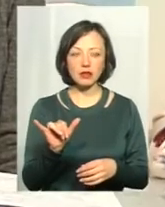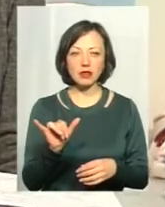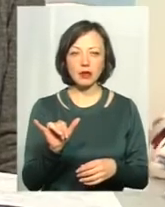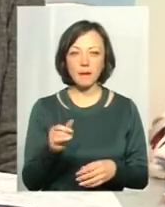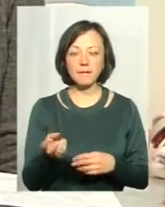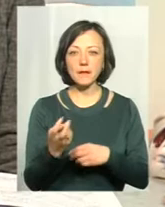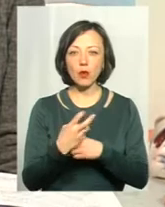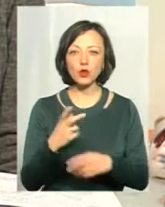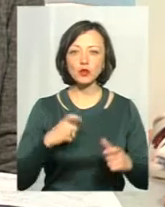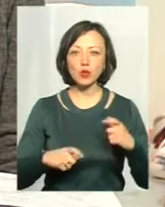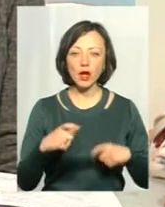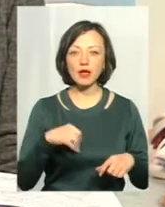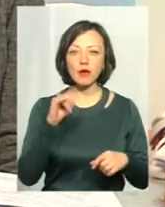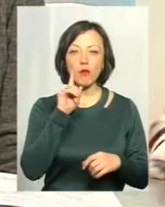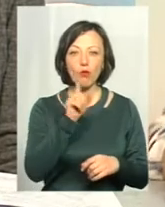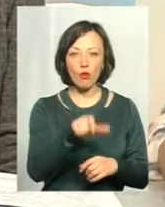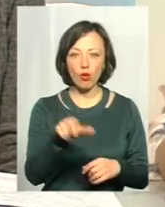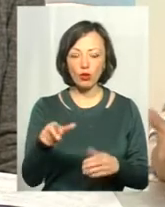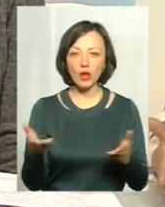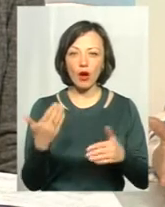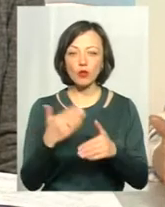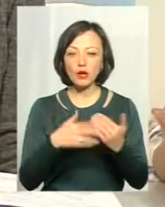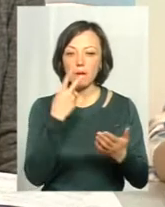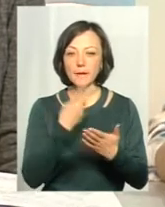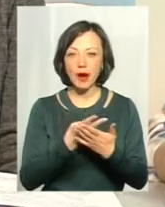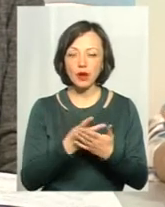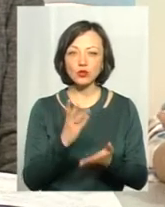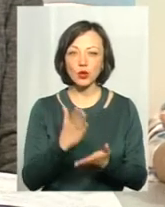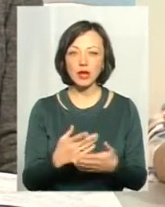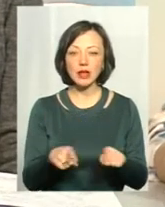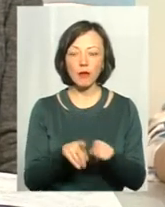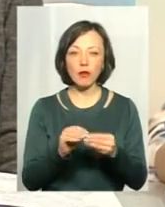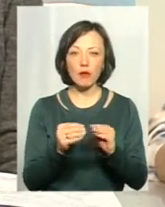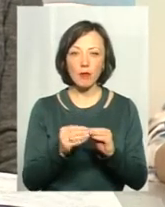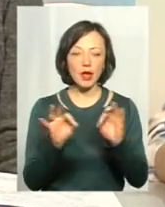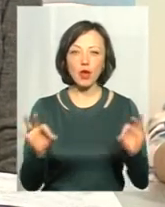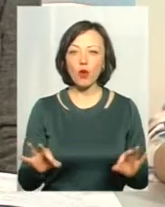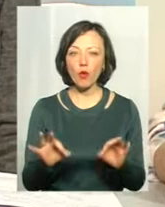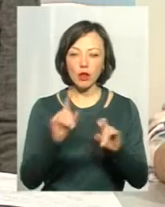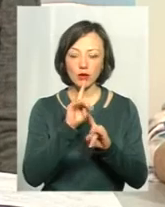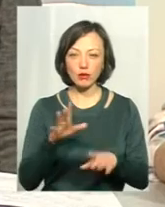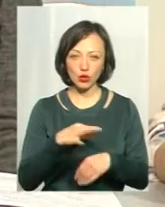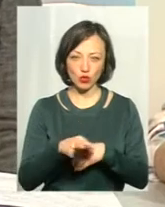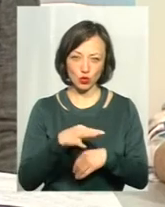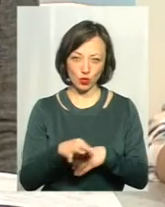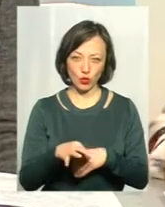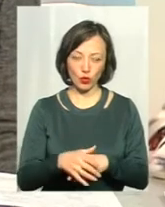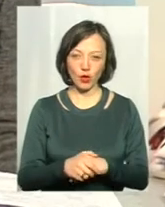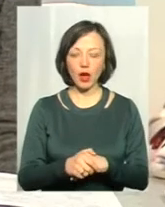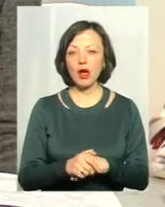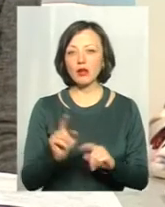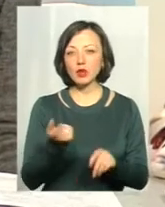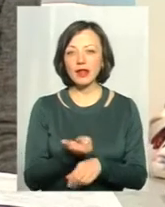національний університет приходять студенти, і молодь, яка вже бачить, що є такі проблеми, вона ніколи не буде жорстокою. Тому